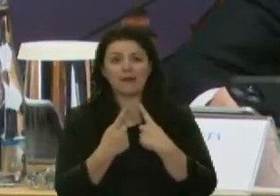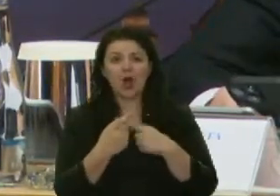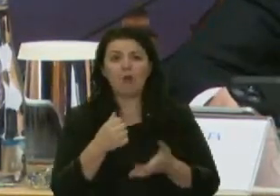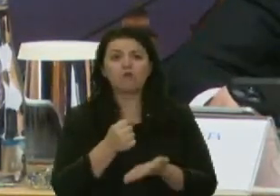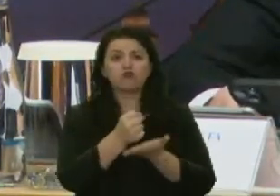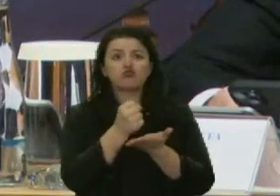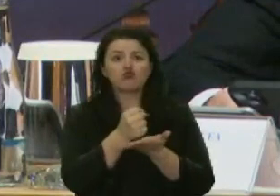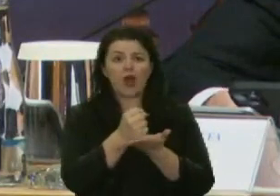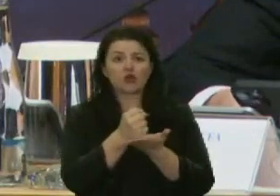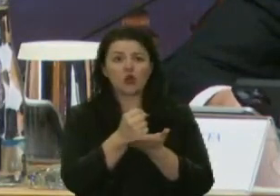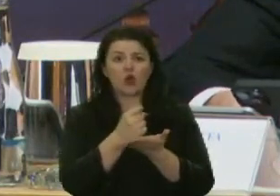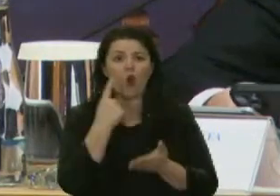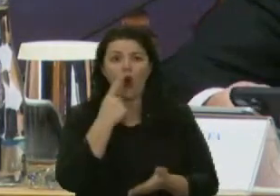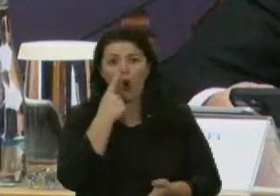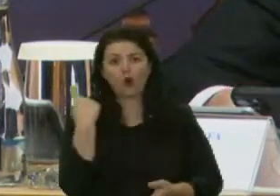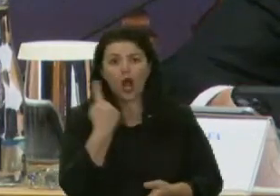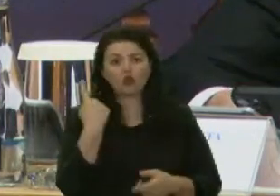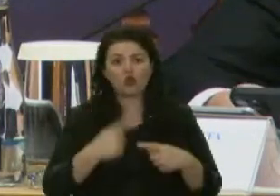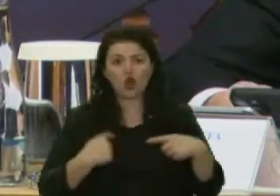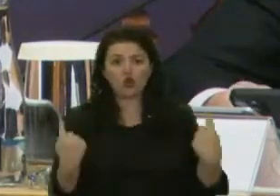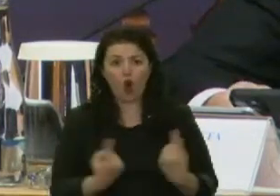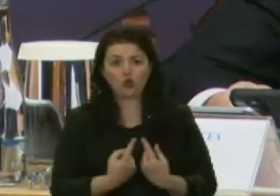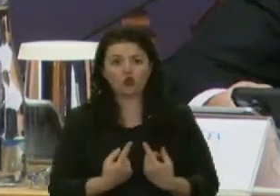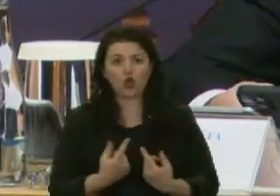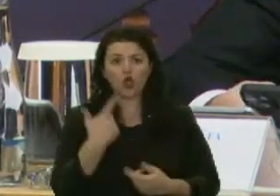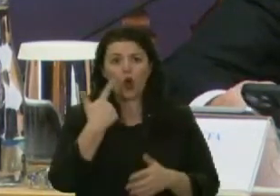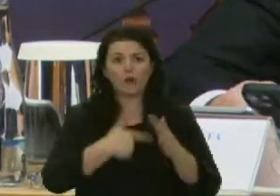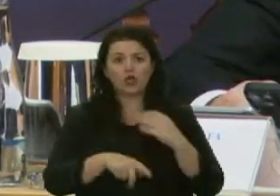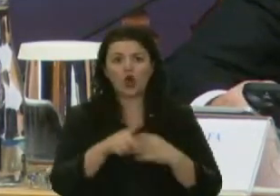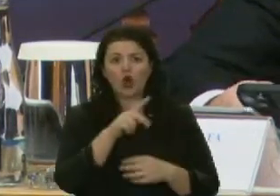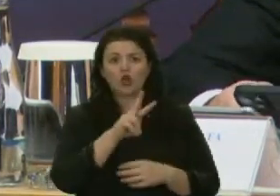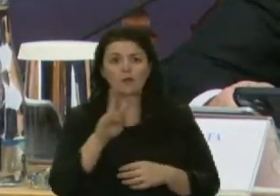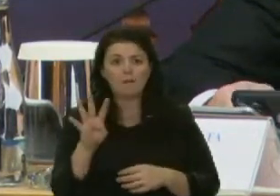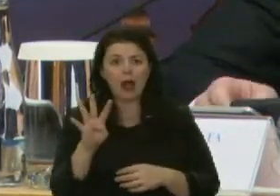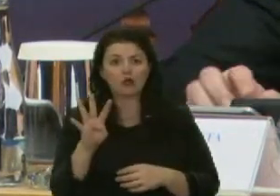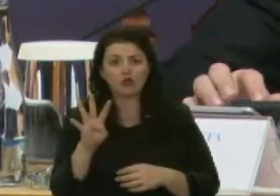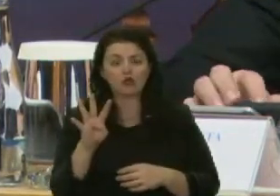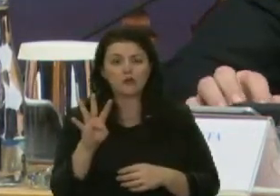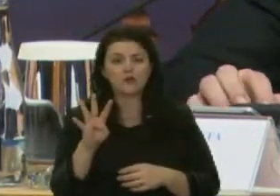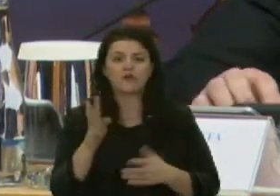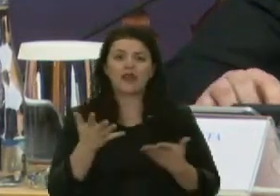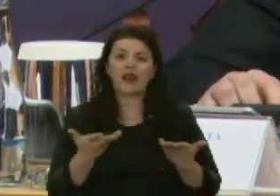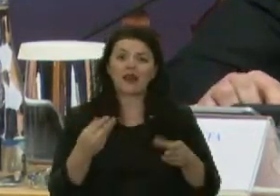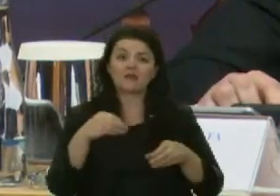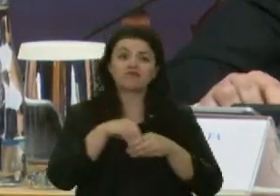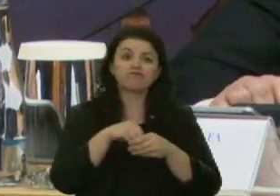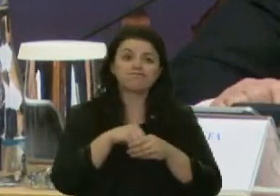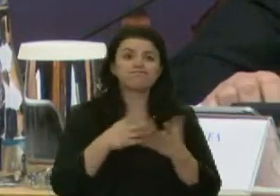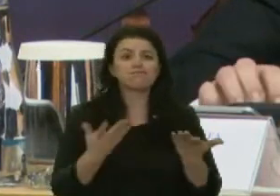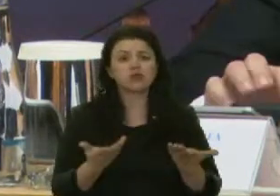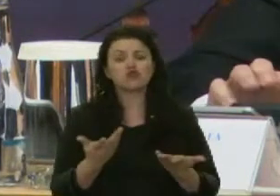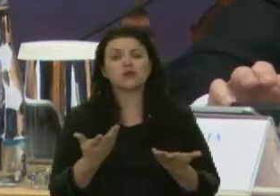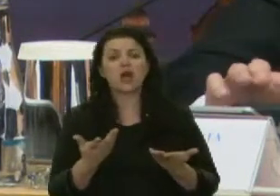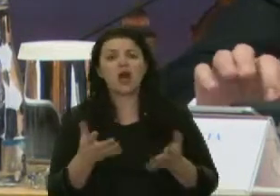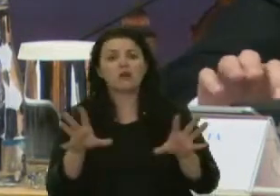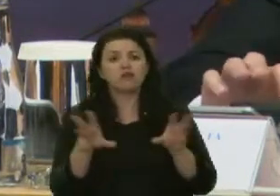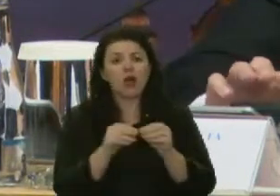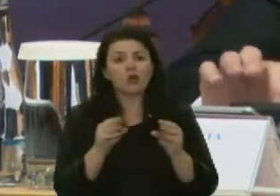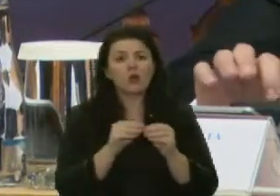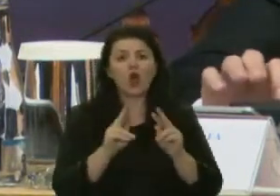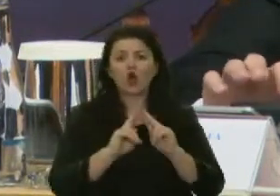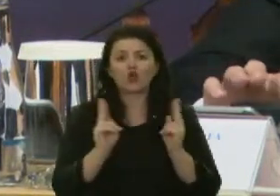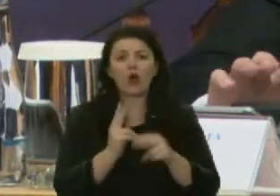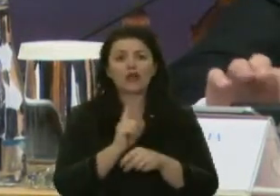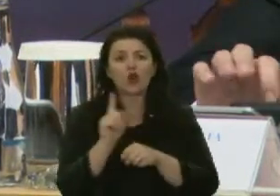bugetul orașului nostru pentru 2024 în care Încercăm să adunăm toate lucrurile bune